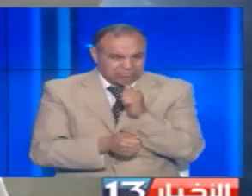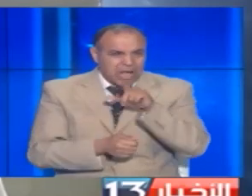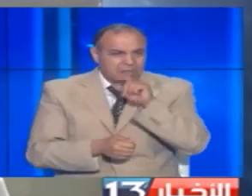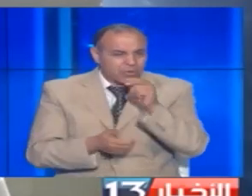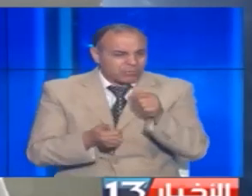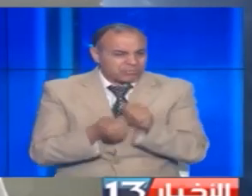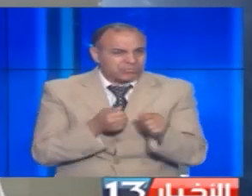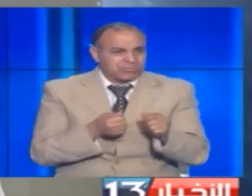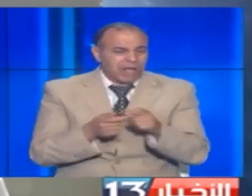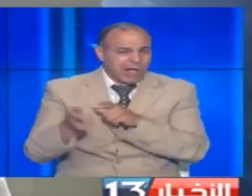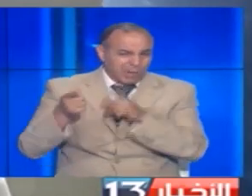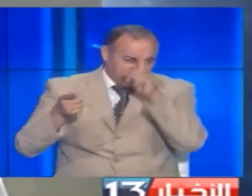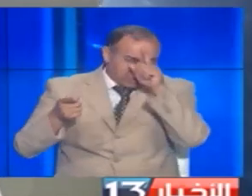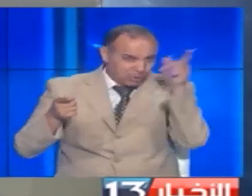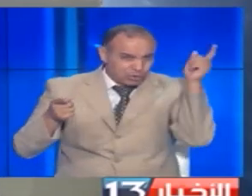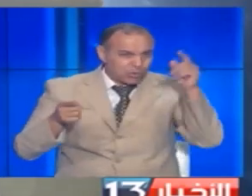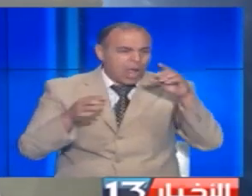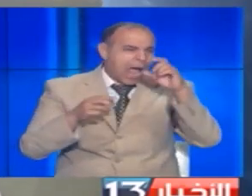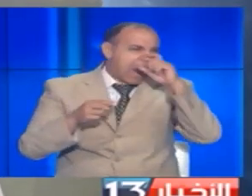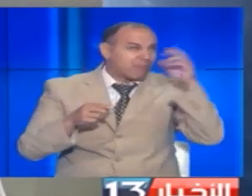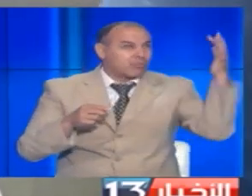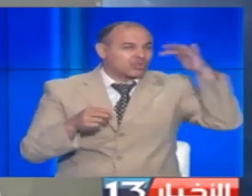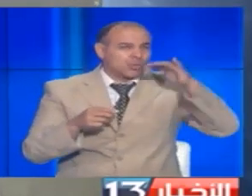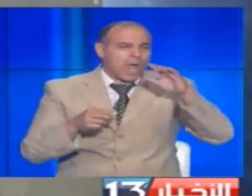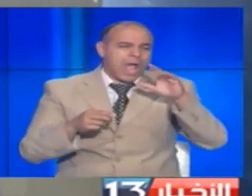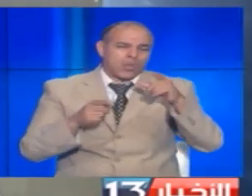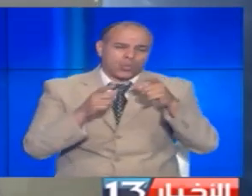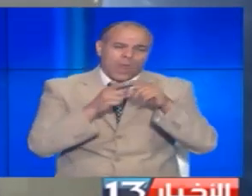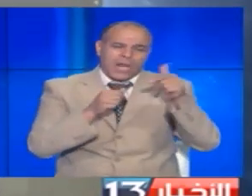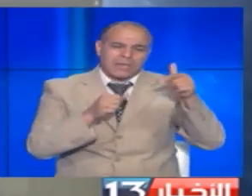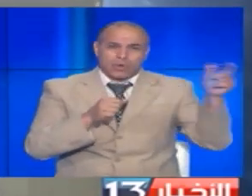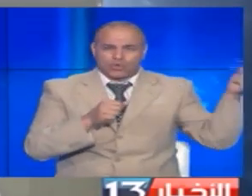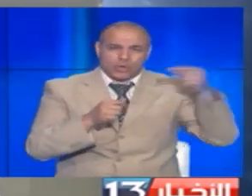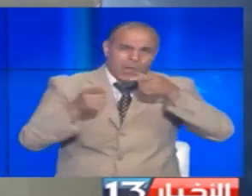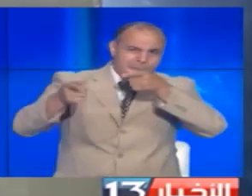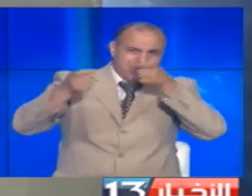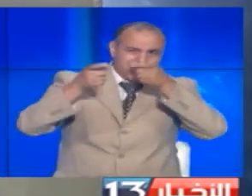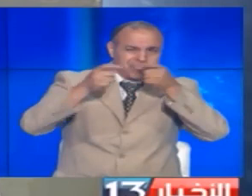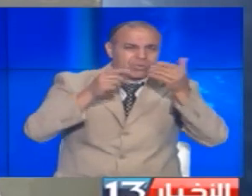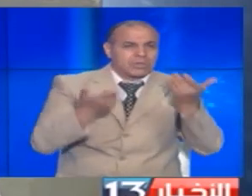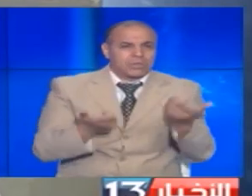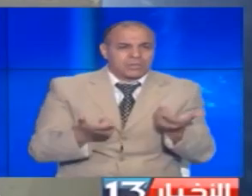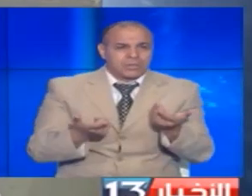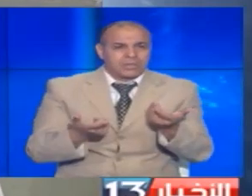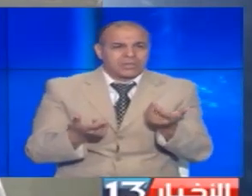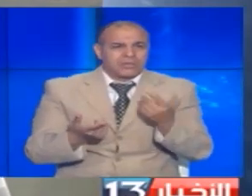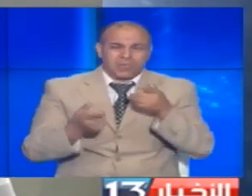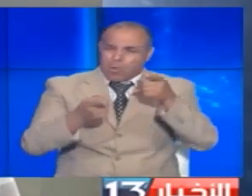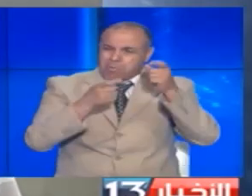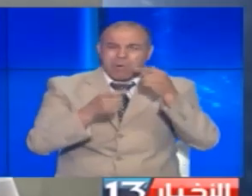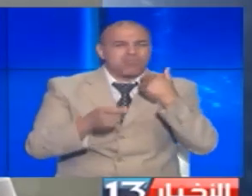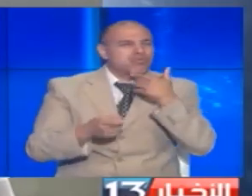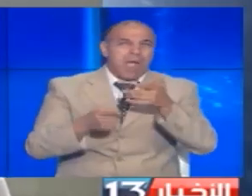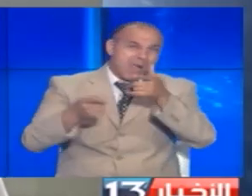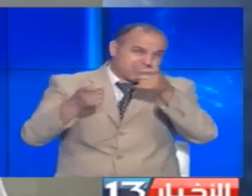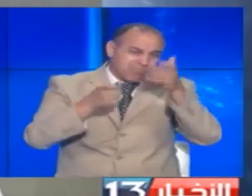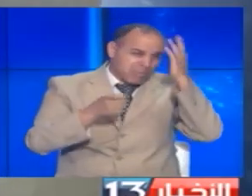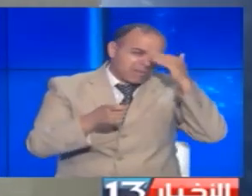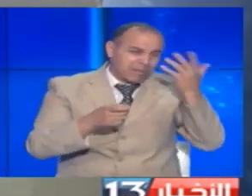السيد يعني جونا من دول الخليج يتم بطريقه مكثفه اول شيء